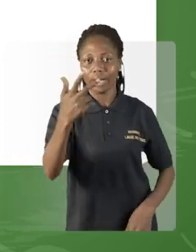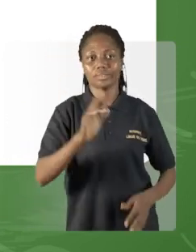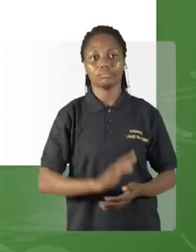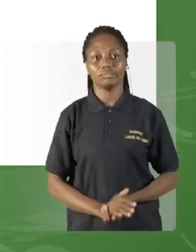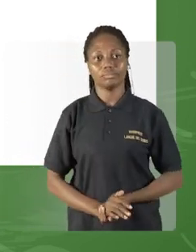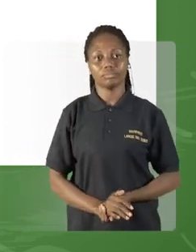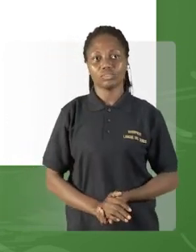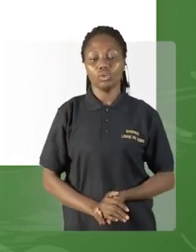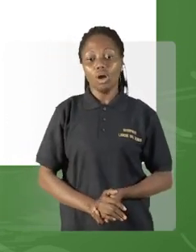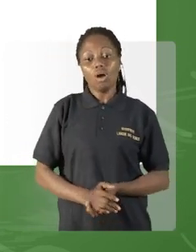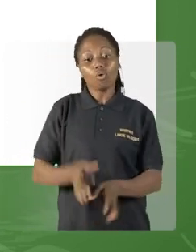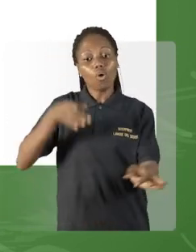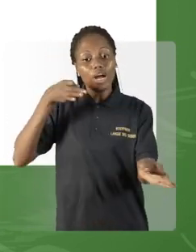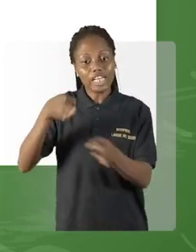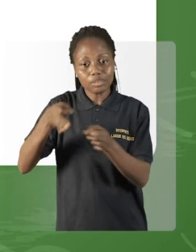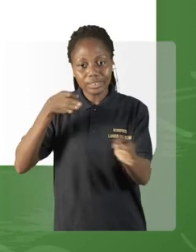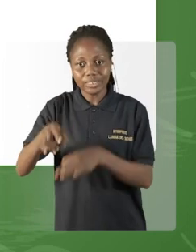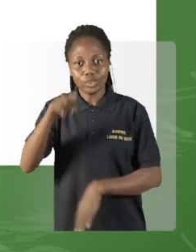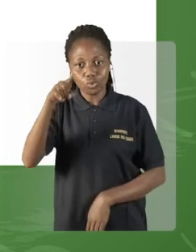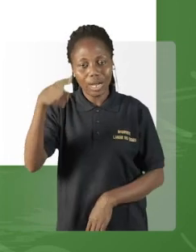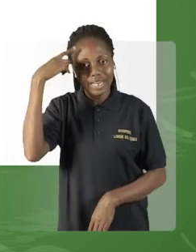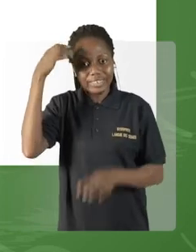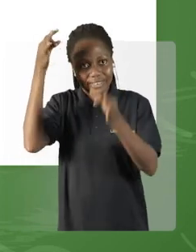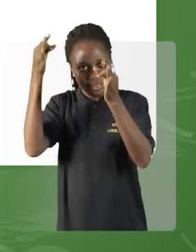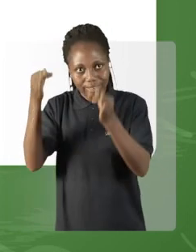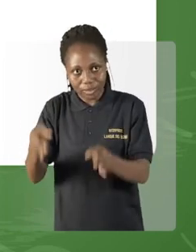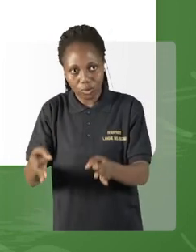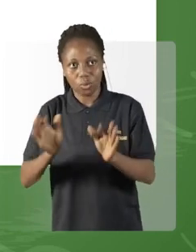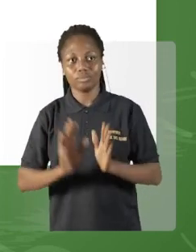en faveur de la sauvegarde de l'environnement.